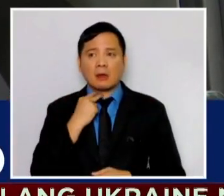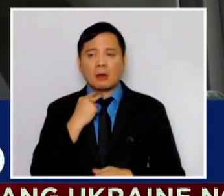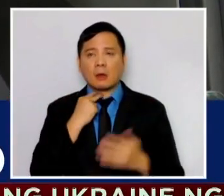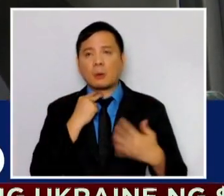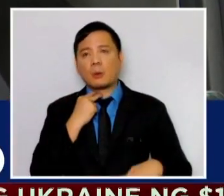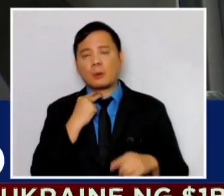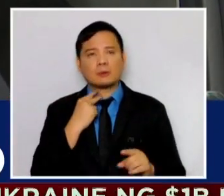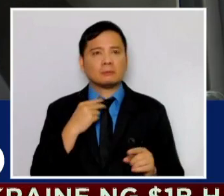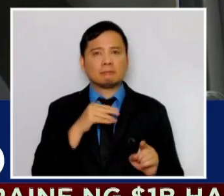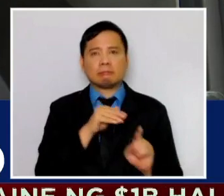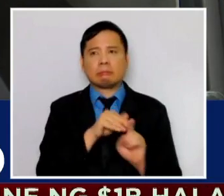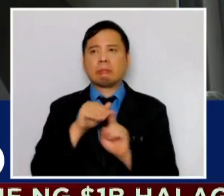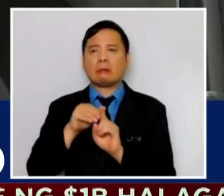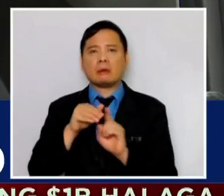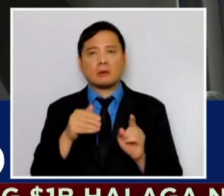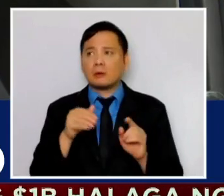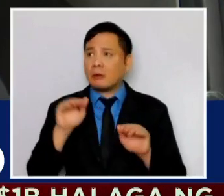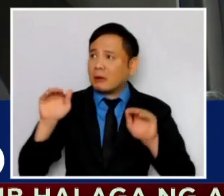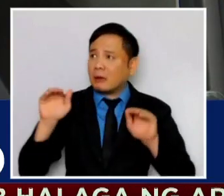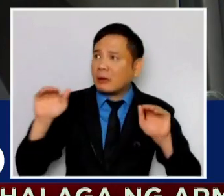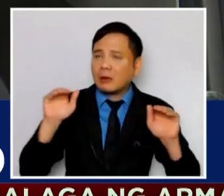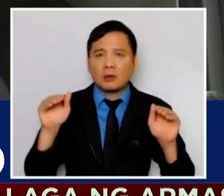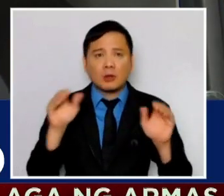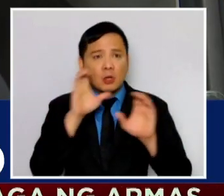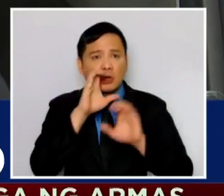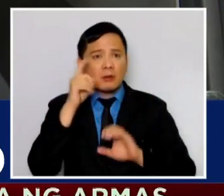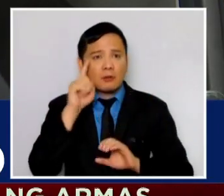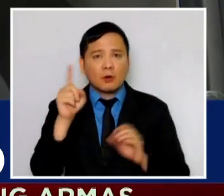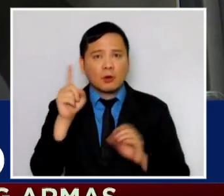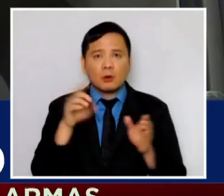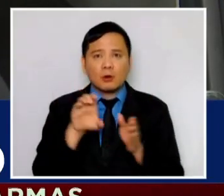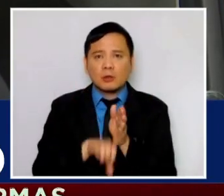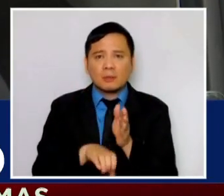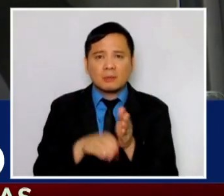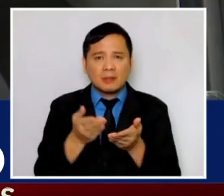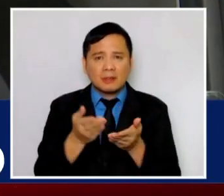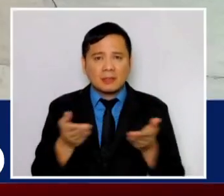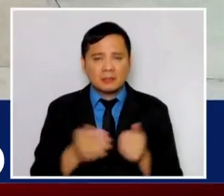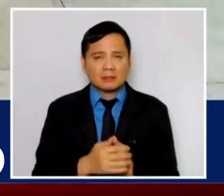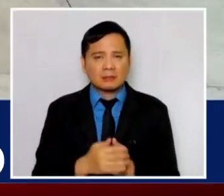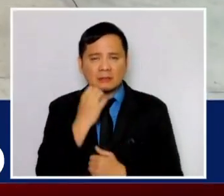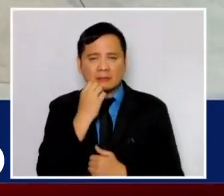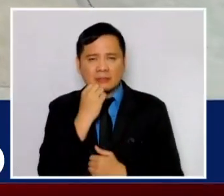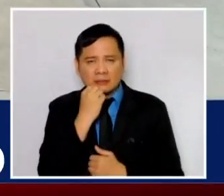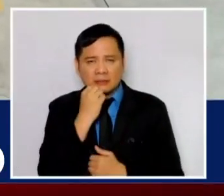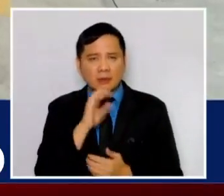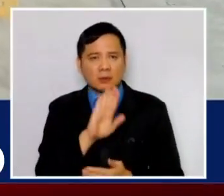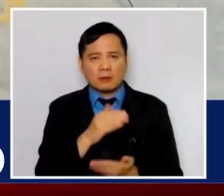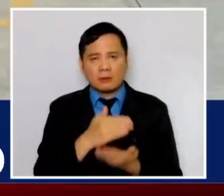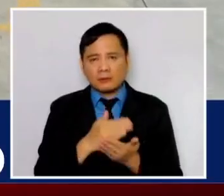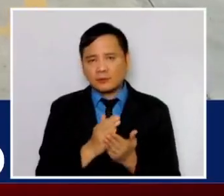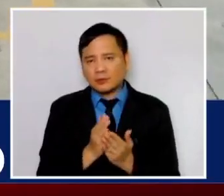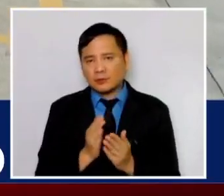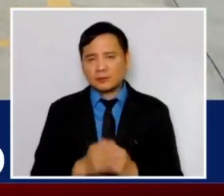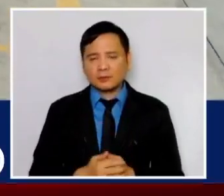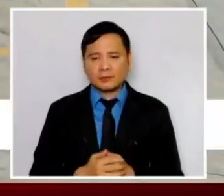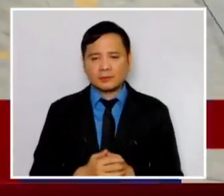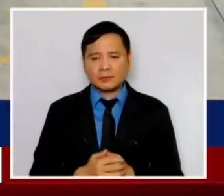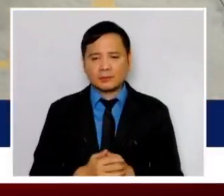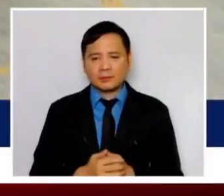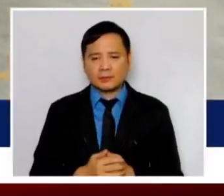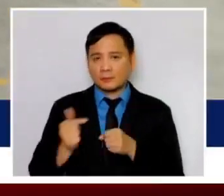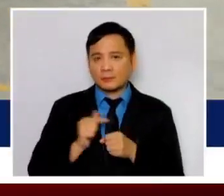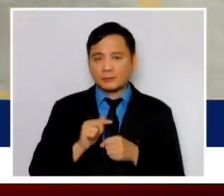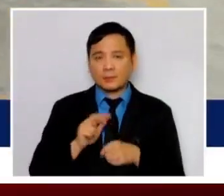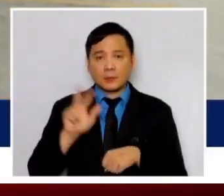tao, naghahanap talagang tao ng mura. Di ba? Para masulit man lang din nila yung pera nila. Pagkatapos ng 3 araw na